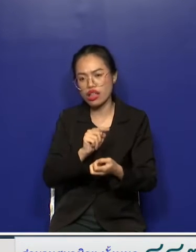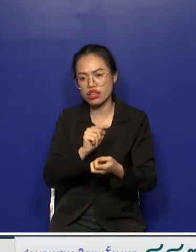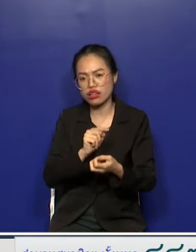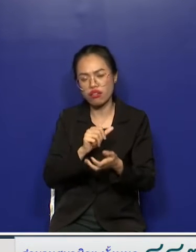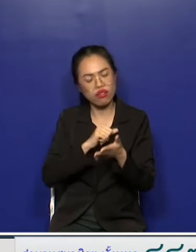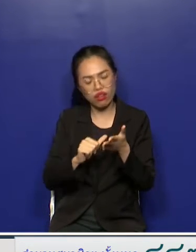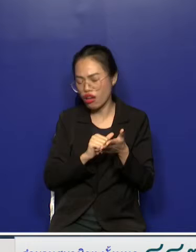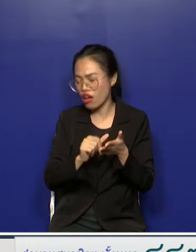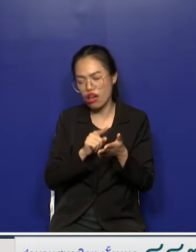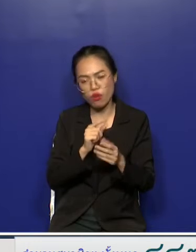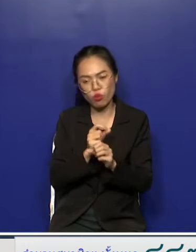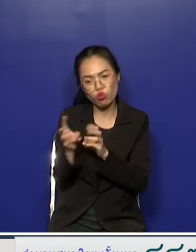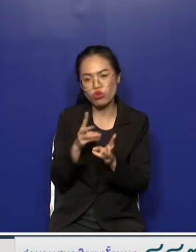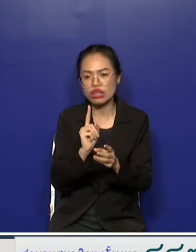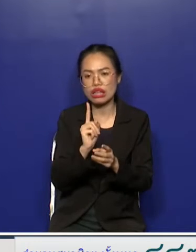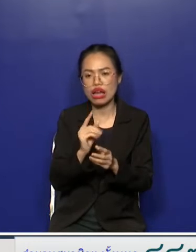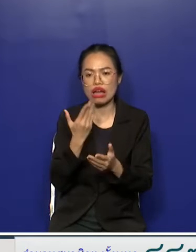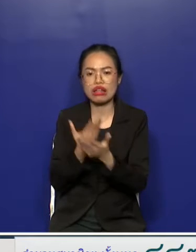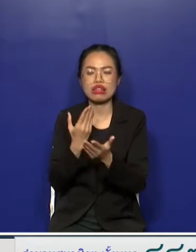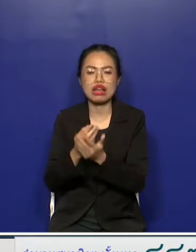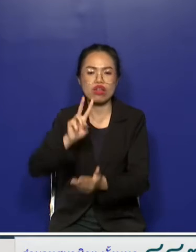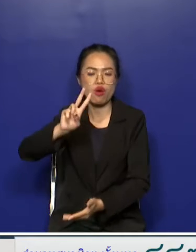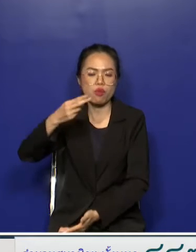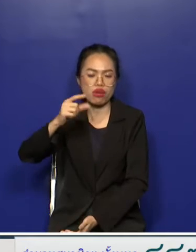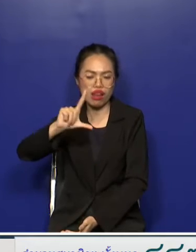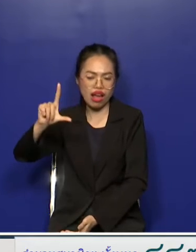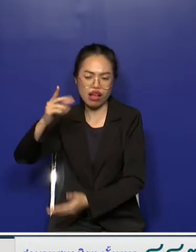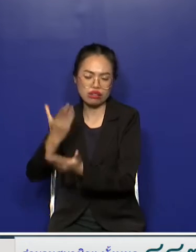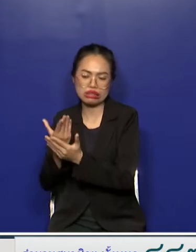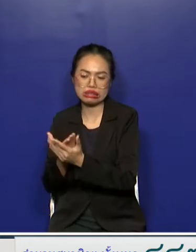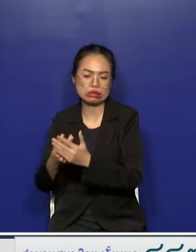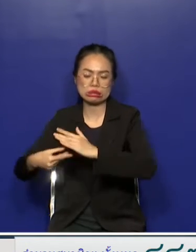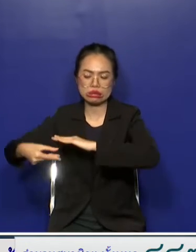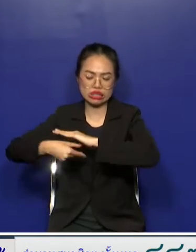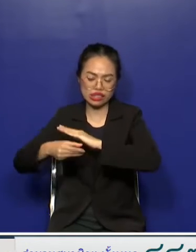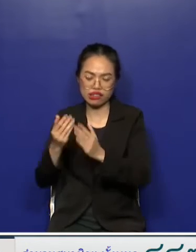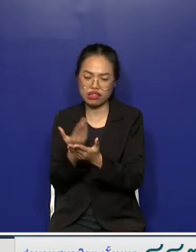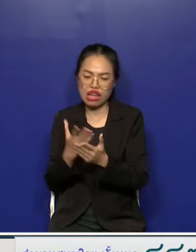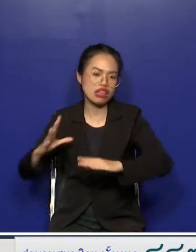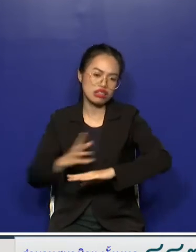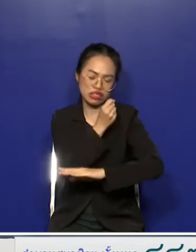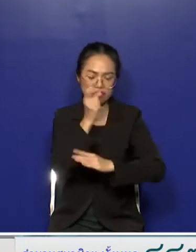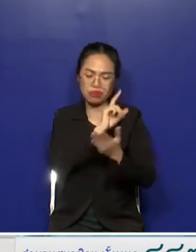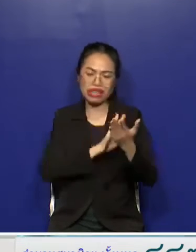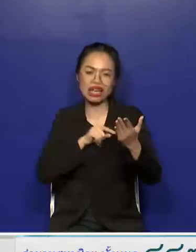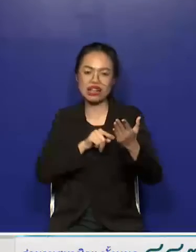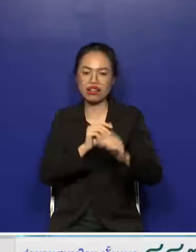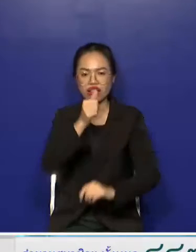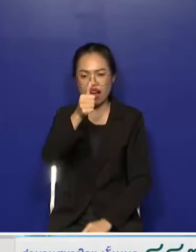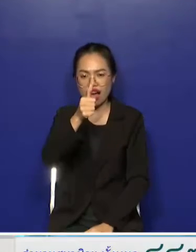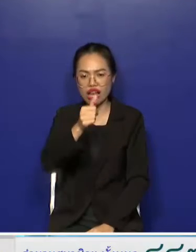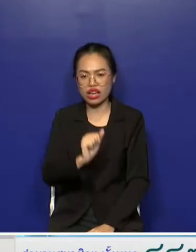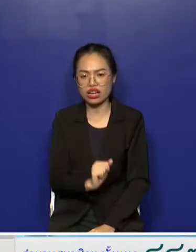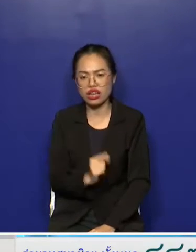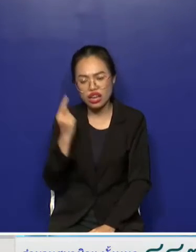ี้ยิงแมนมาก สมืล้ได้ประเทศไยแ่นอน ไม่มขอสงสัยเราจะให้ประเทศไทยเราเป็อย่นี้